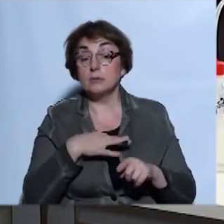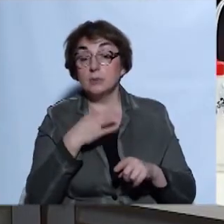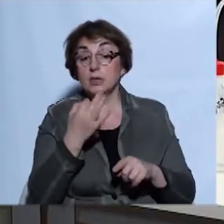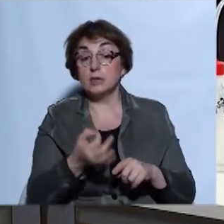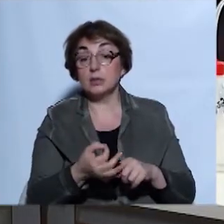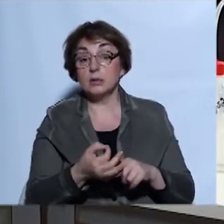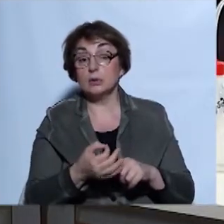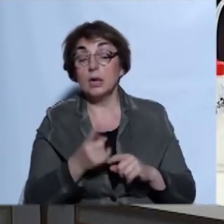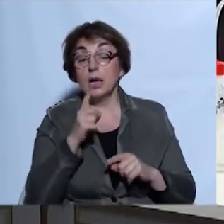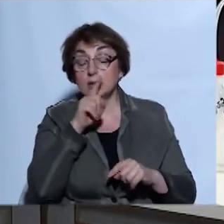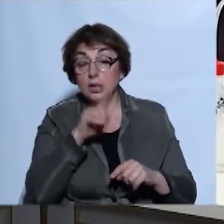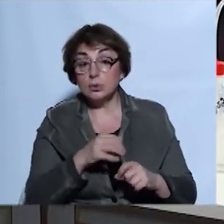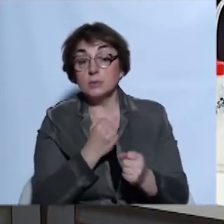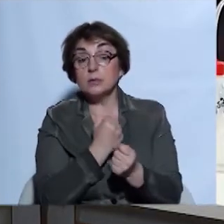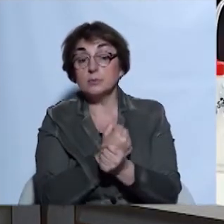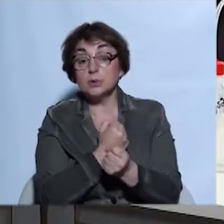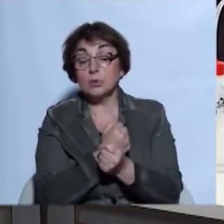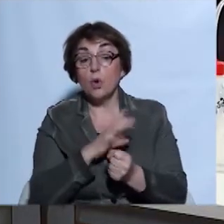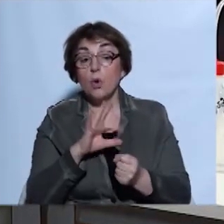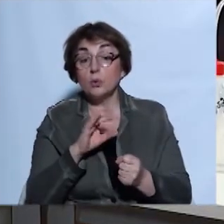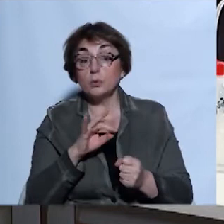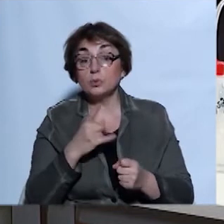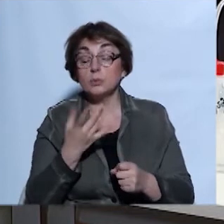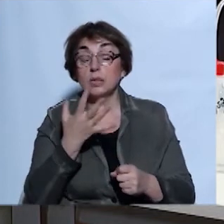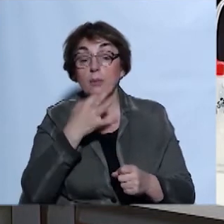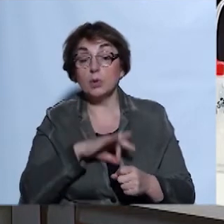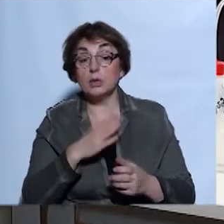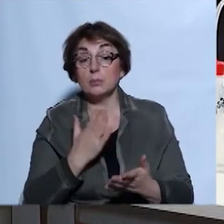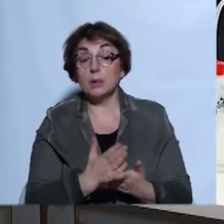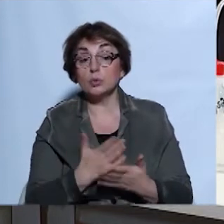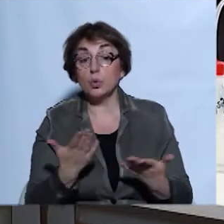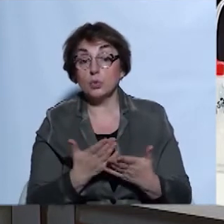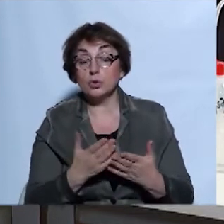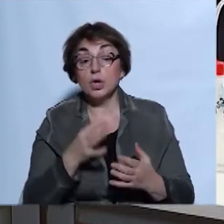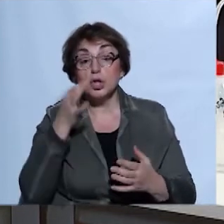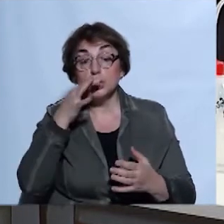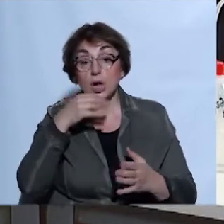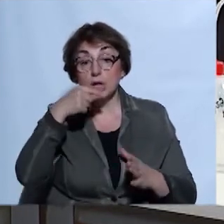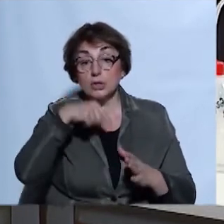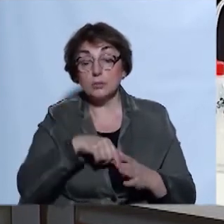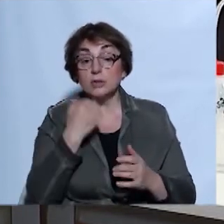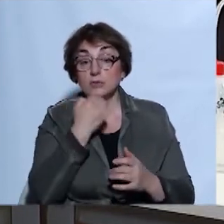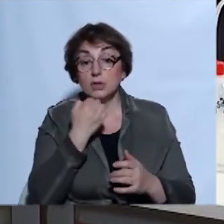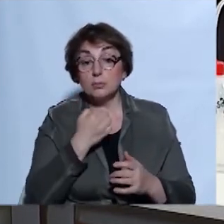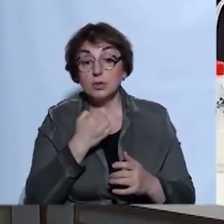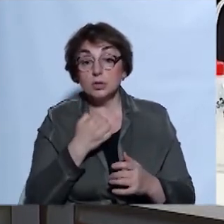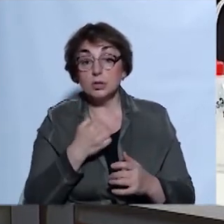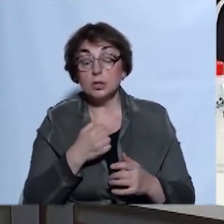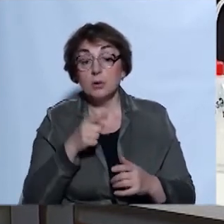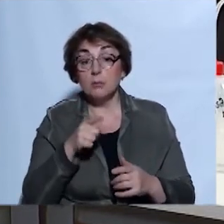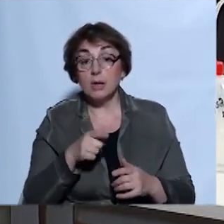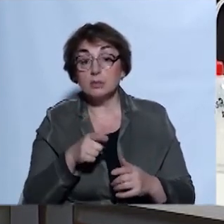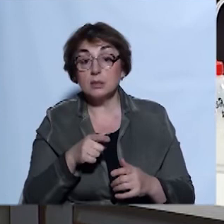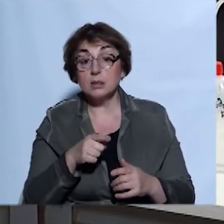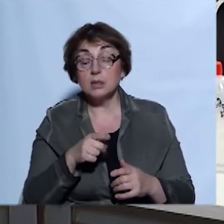დიდი გამოყენება აქვს, როგორც შაქრის შემცვლელ ნივთიერებასაც, მას დიაბეტით დაავადებული ადამიანები